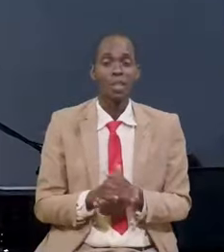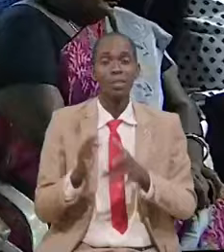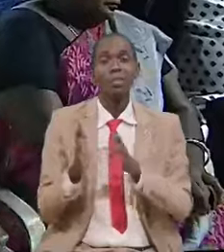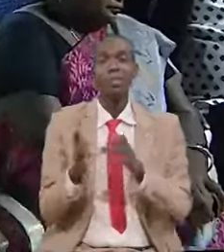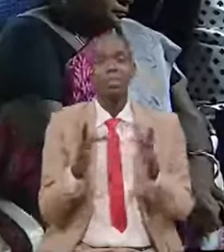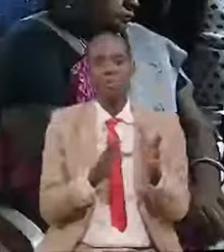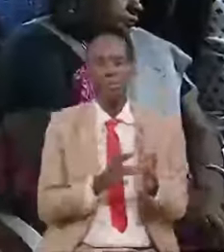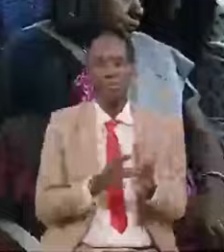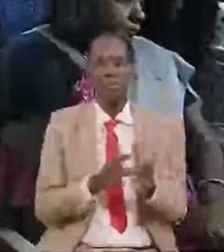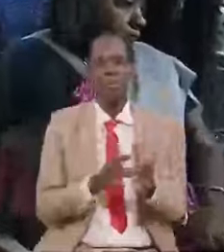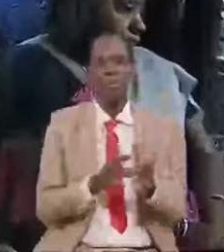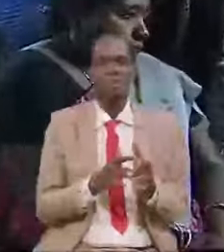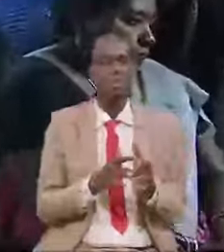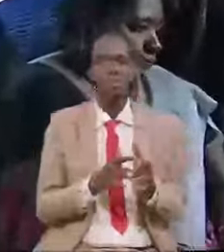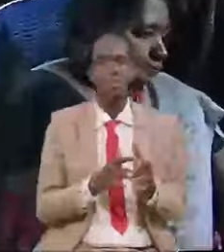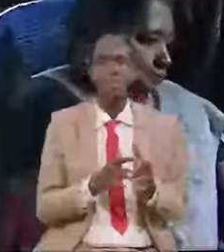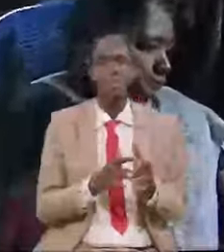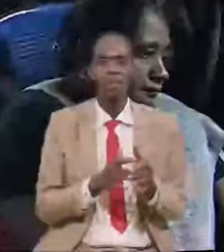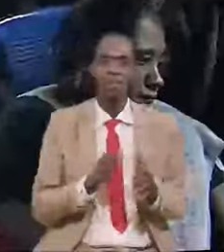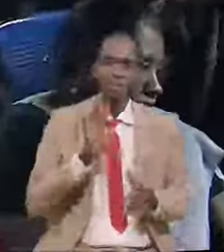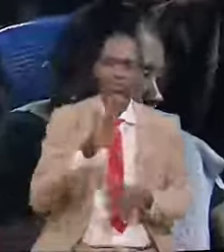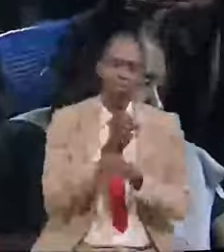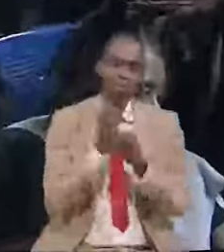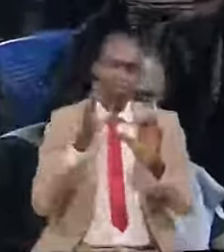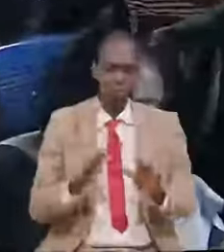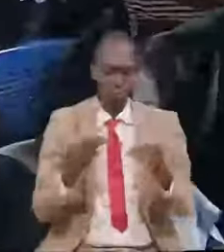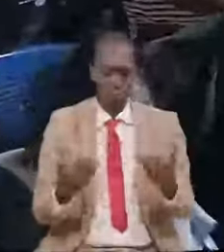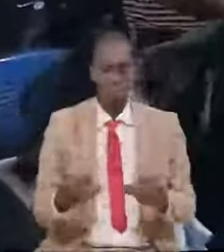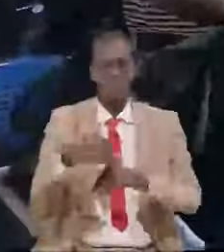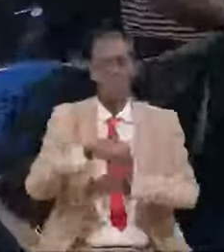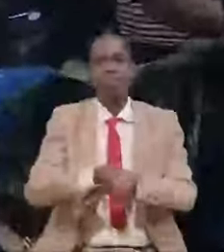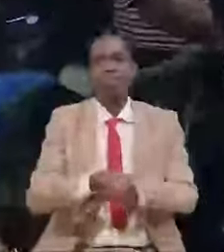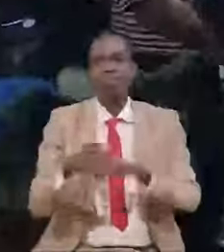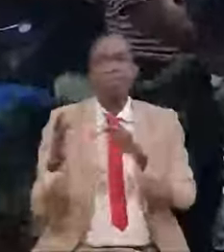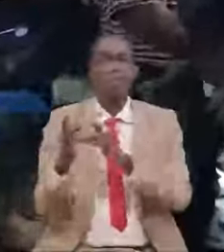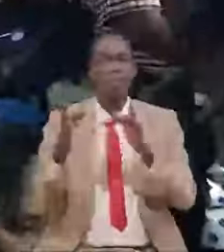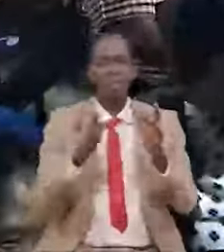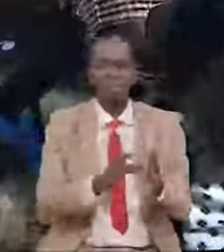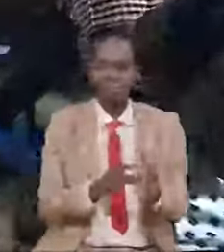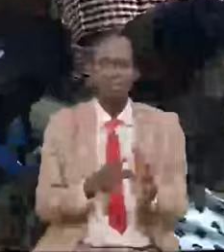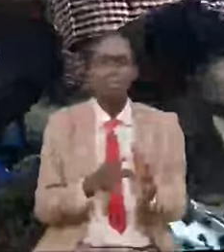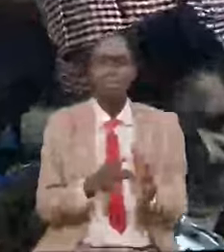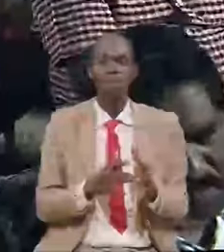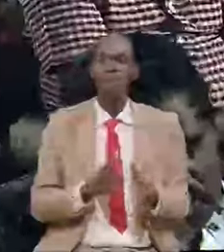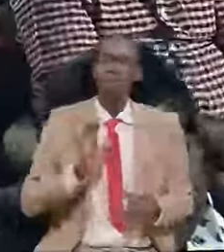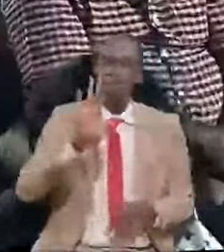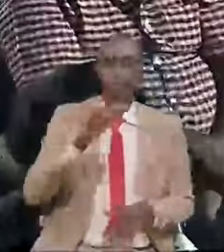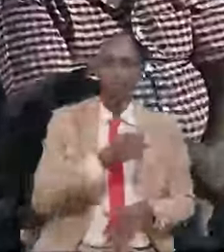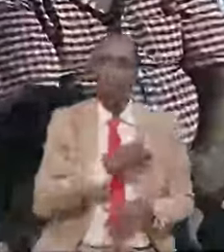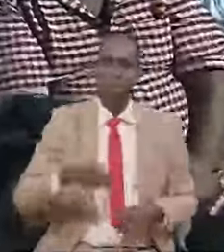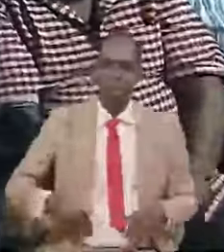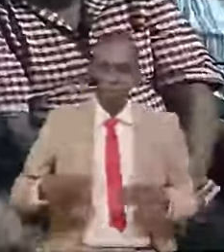Jésus, ton Sauveur ce soir. Jésus, ton Messie ce